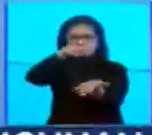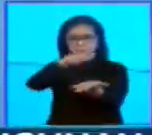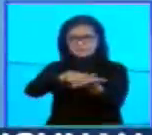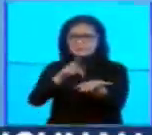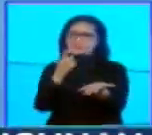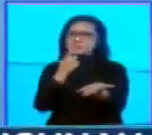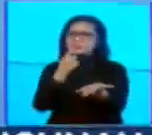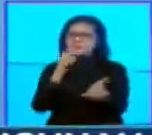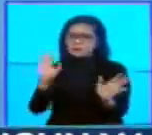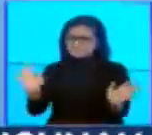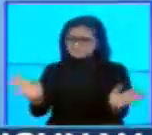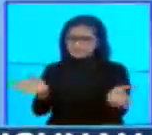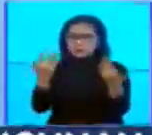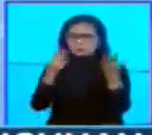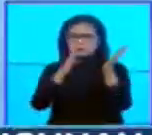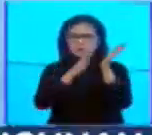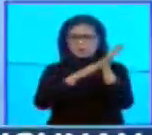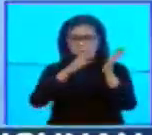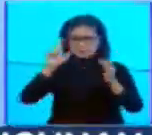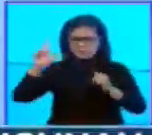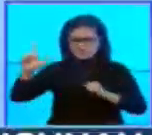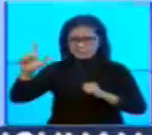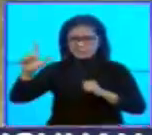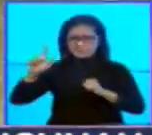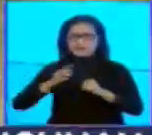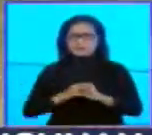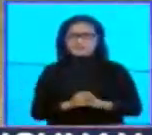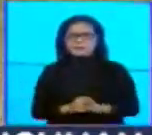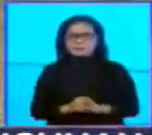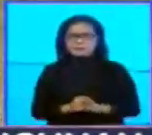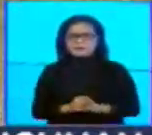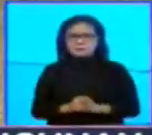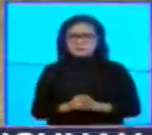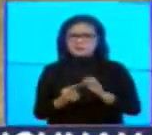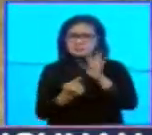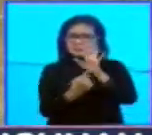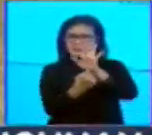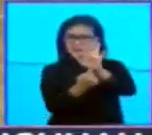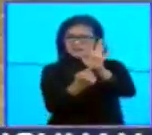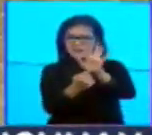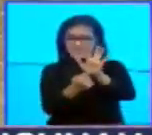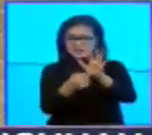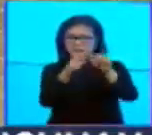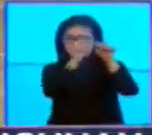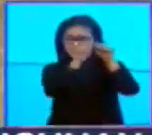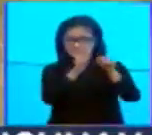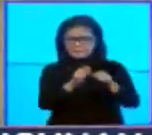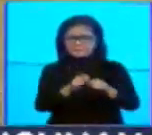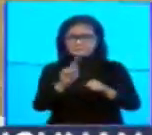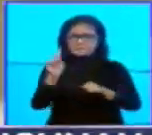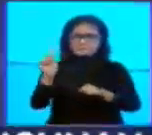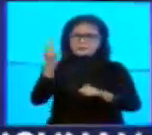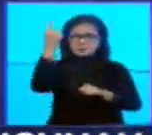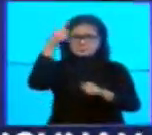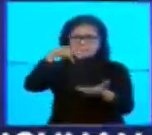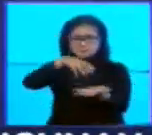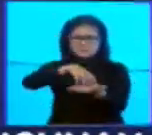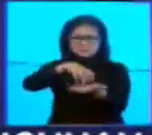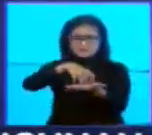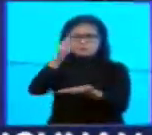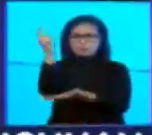construction Movieland Most Integrated and One Stop Studios sebagai tanda dimulainya pembangunan di Lido, Kabupaten Bogor, Jawa Barat.